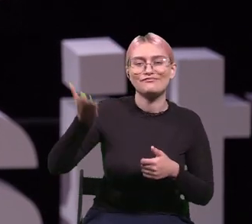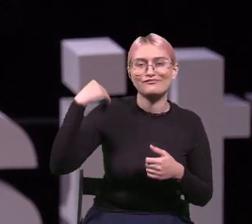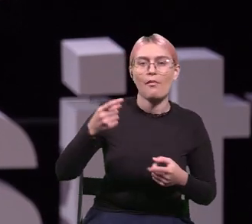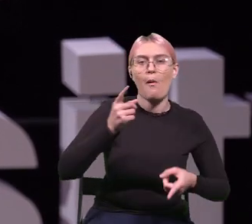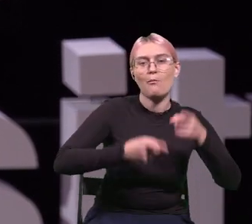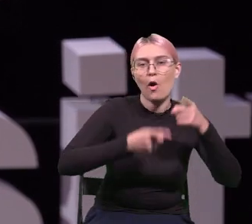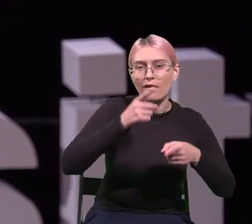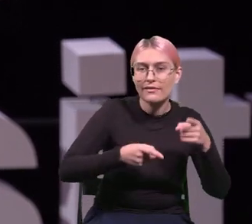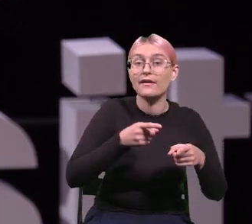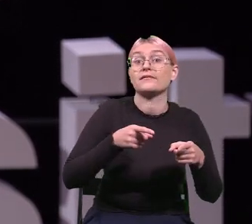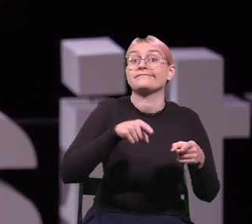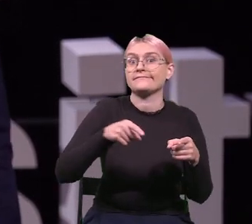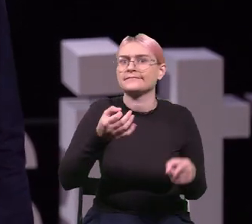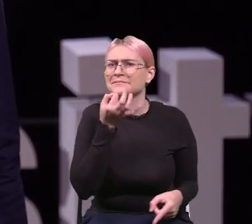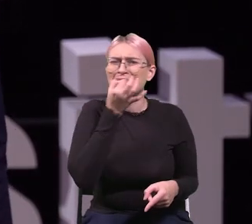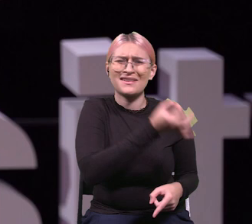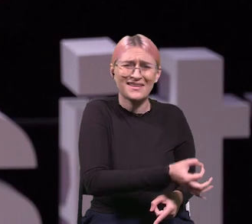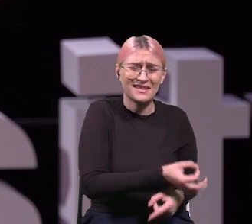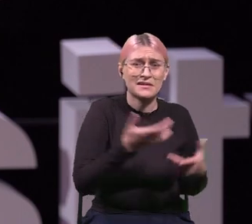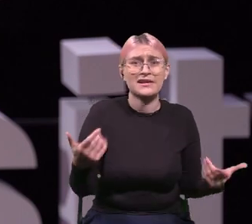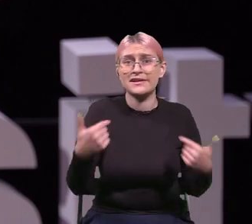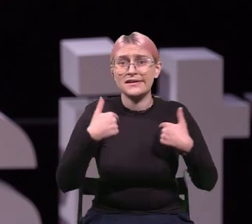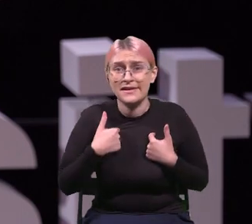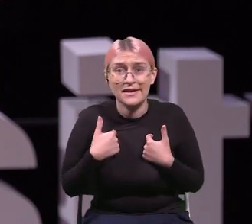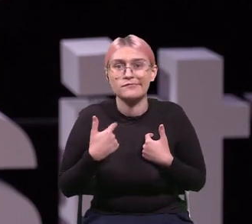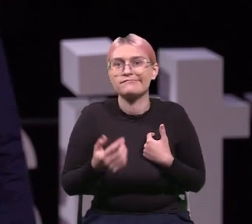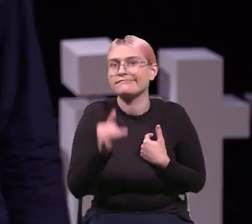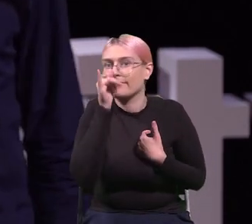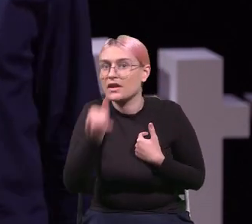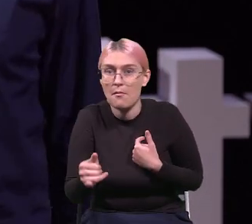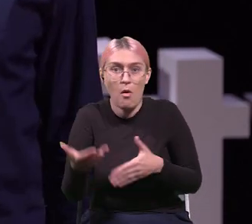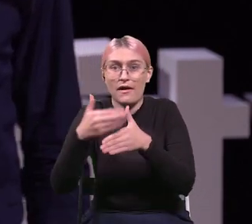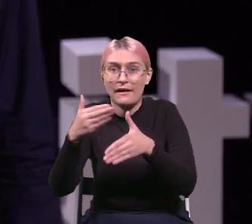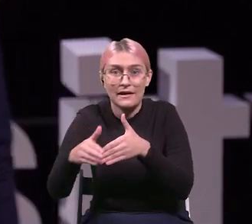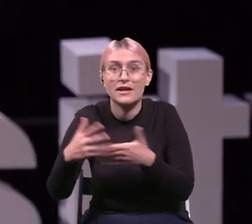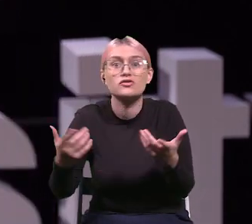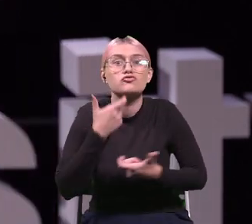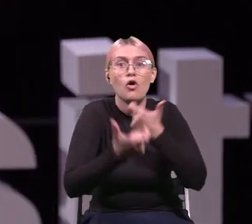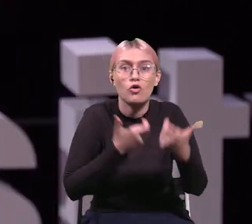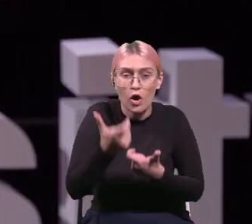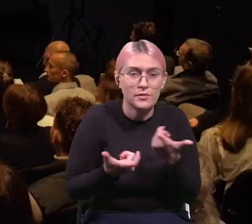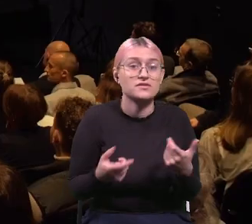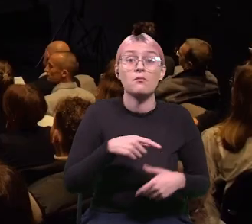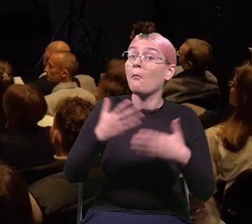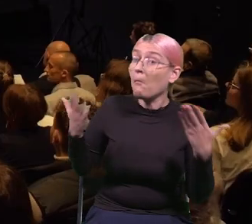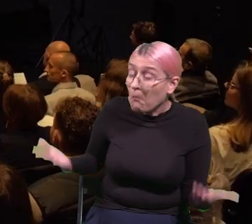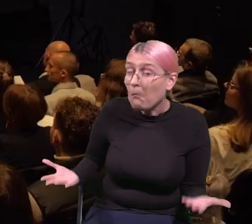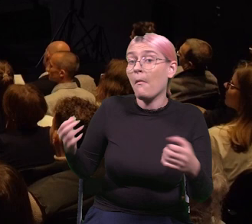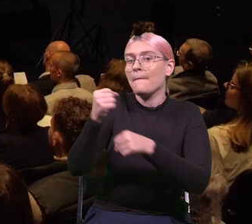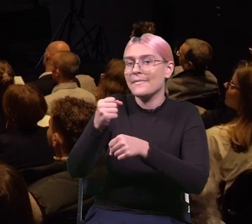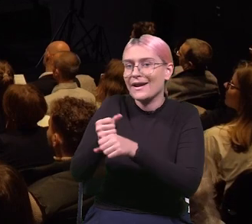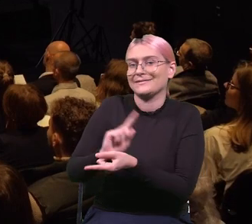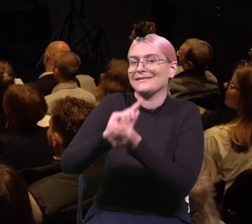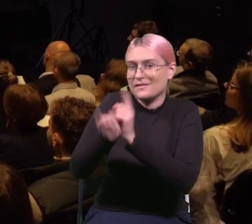ratę najmu. Niech zmieni pracę i weźmie kredyt. Ta opcja jest coraz